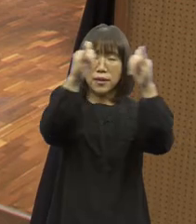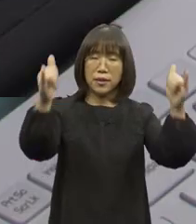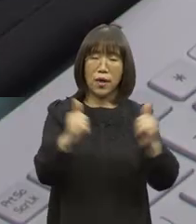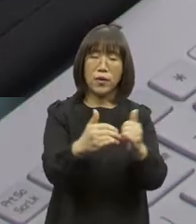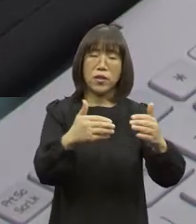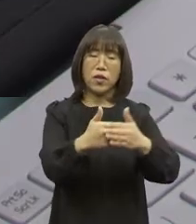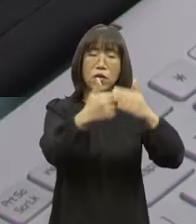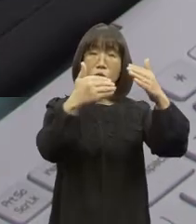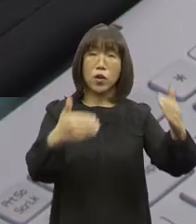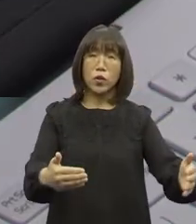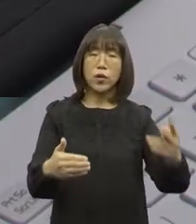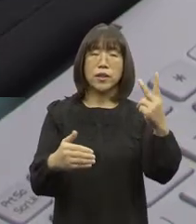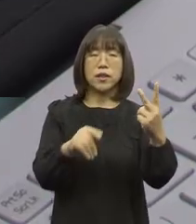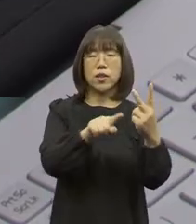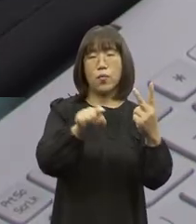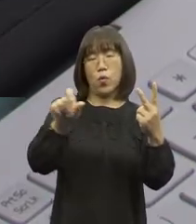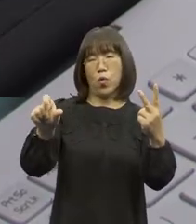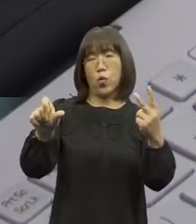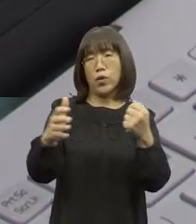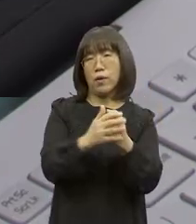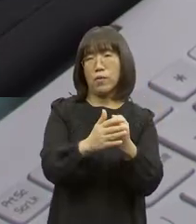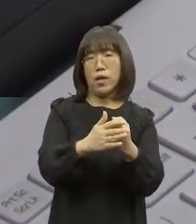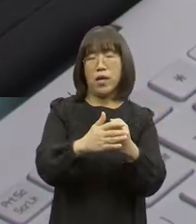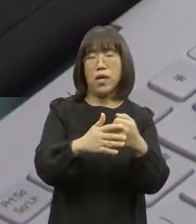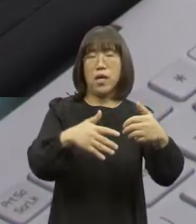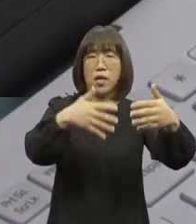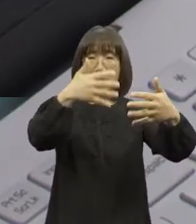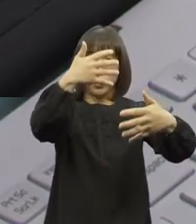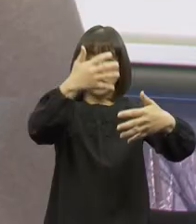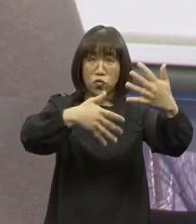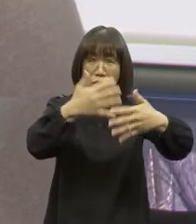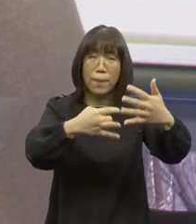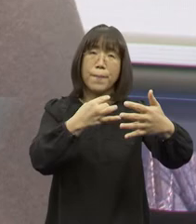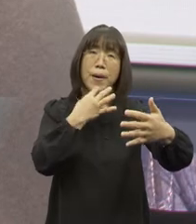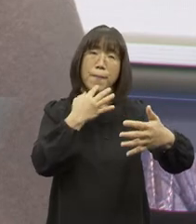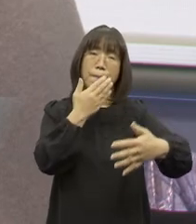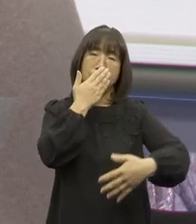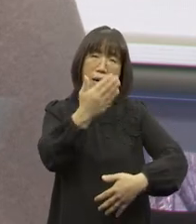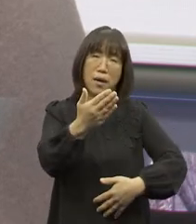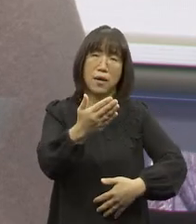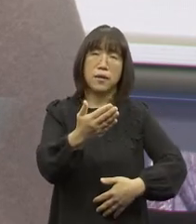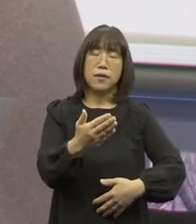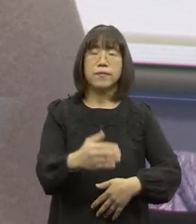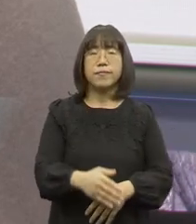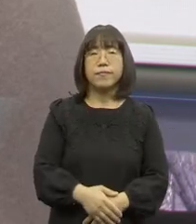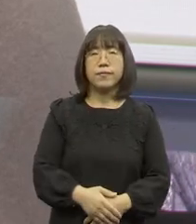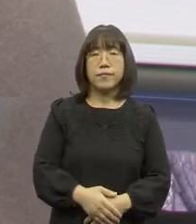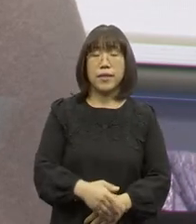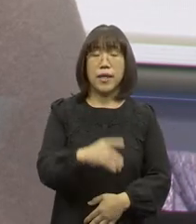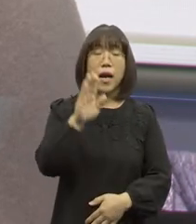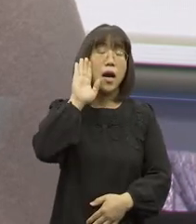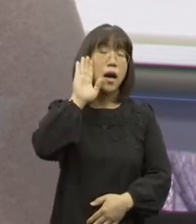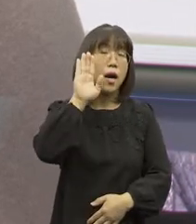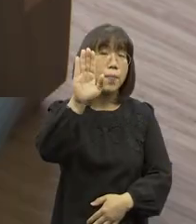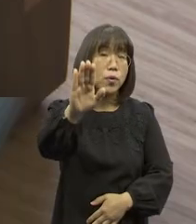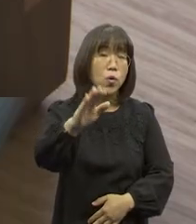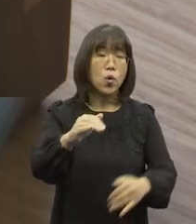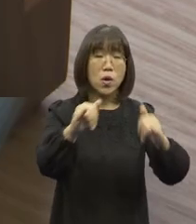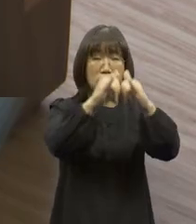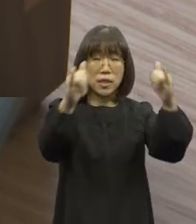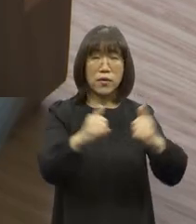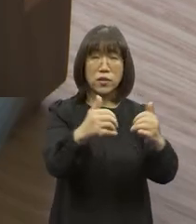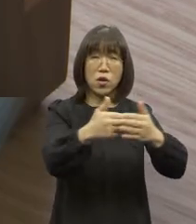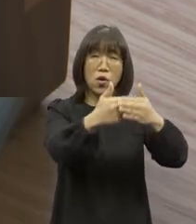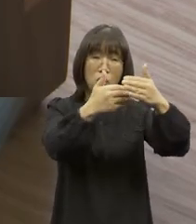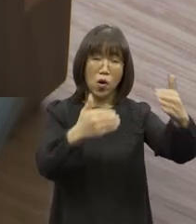현자는 사회적 거리두기 2.5 당 게시해 그로 인해 비데 만화상 상담 및 유선 상담 반 진행 중이며